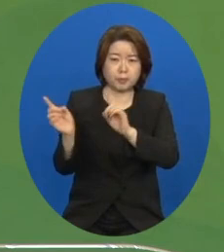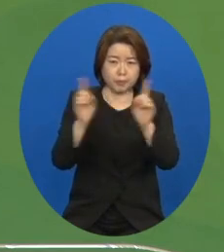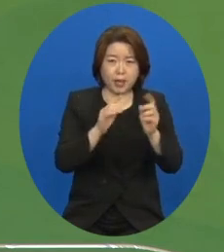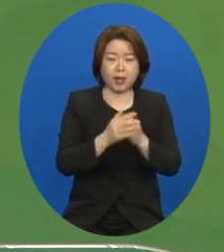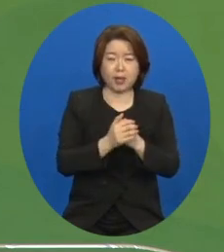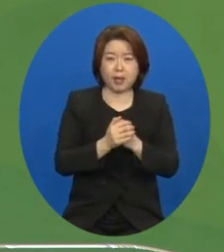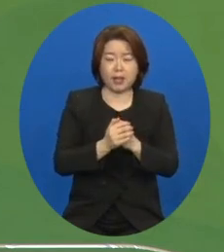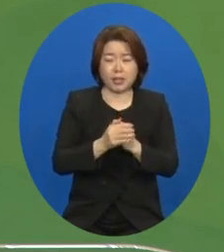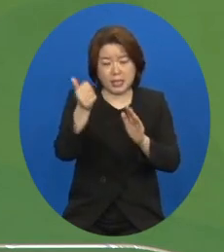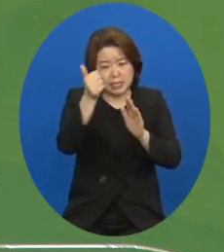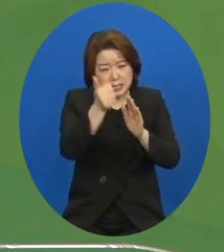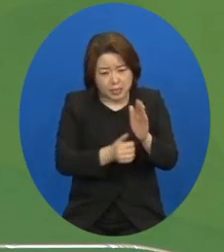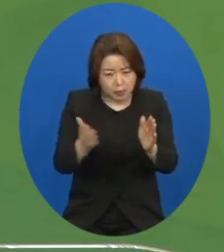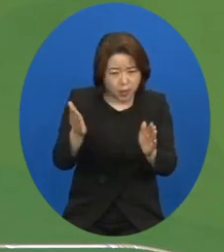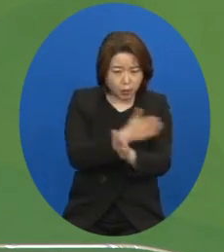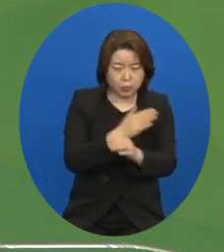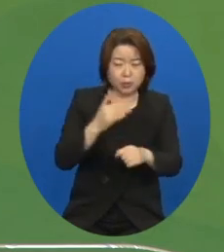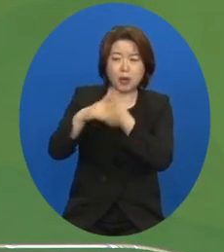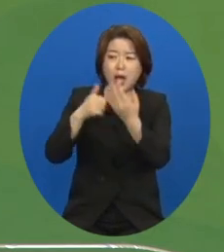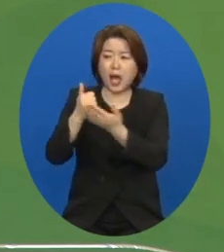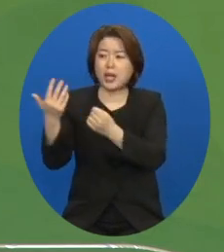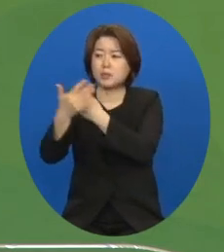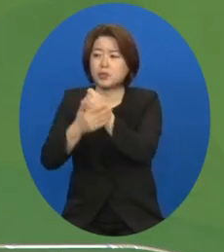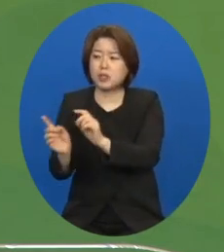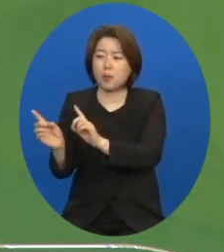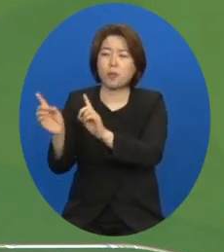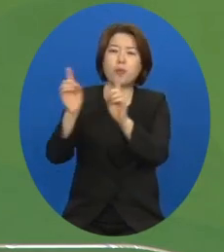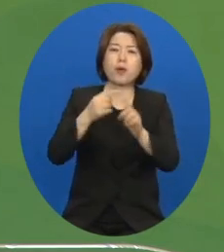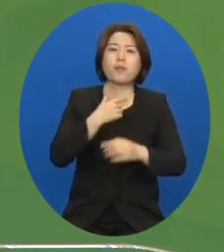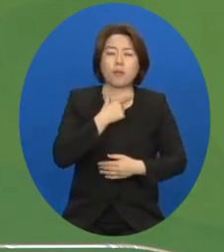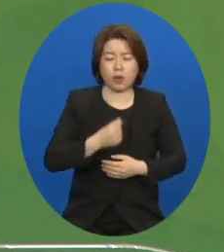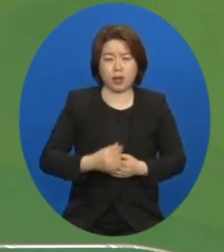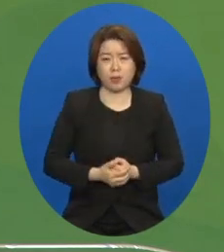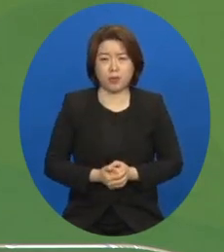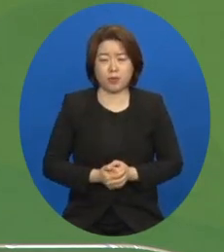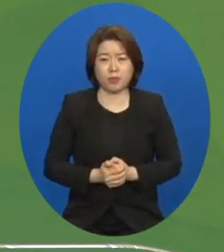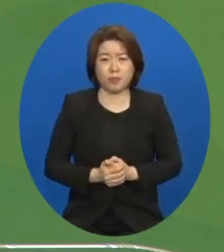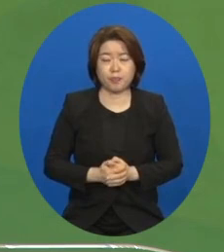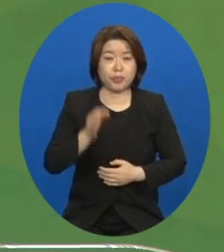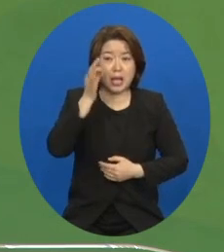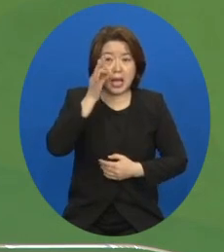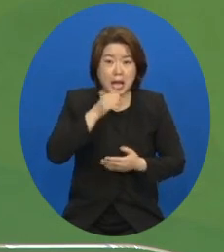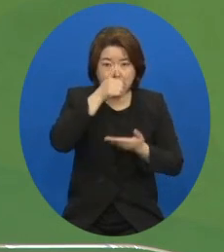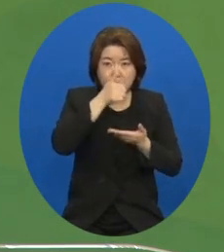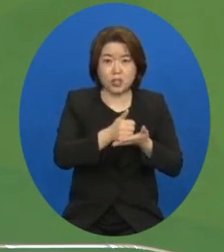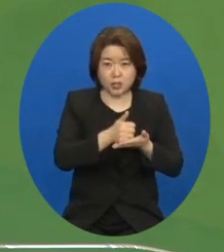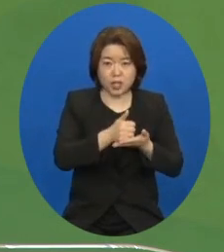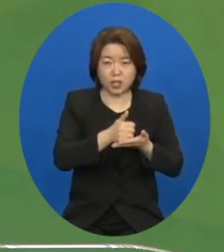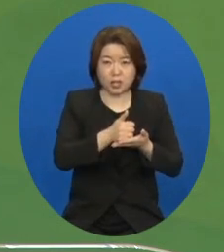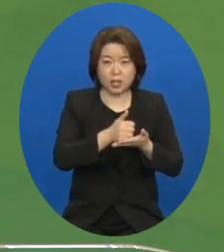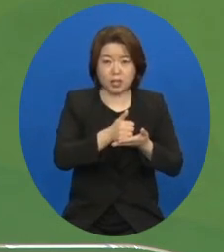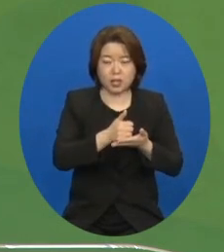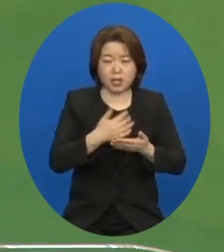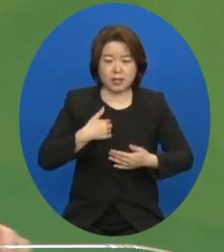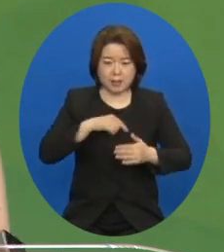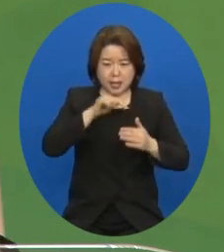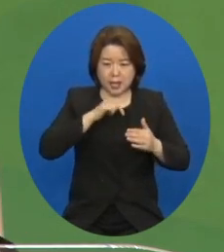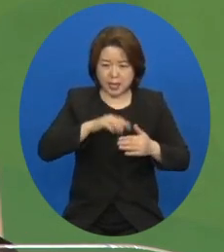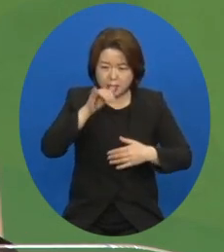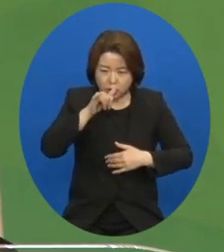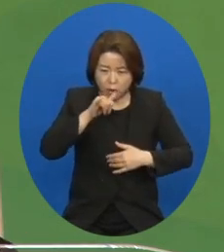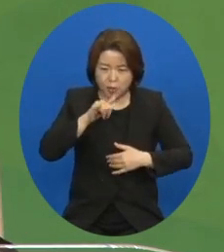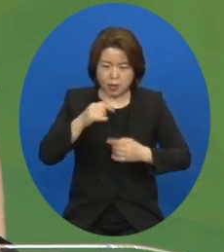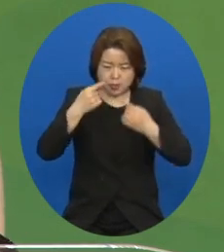다시 하나님의 은혜를 회복하게 되기를 원합니다. 아간의 죄 분명하게